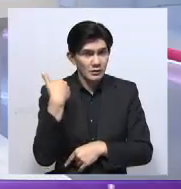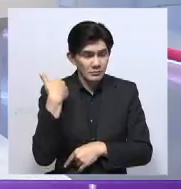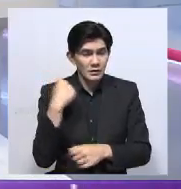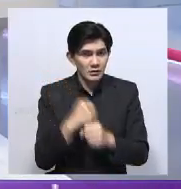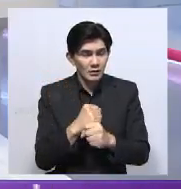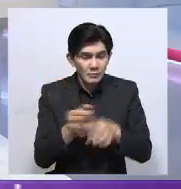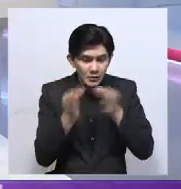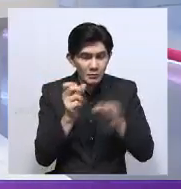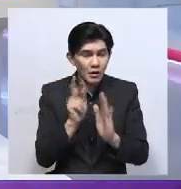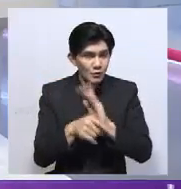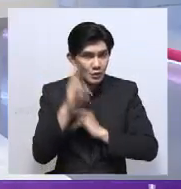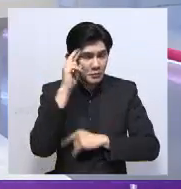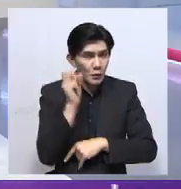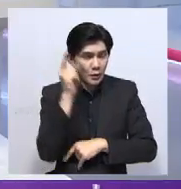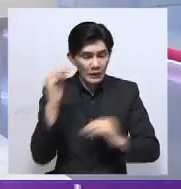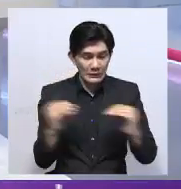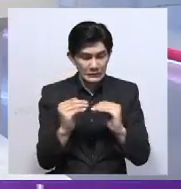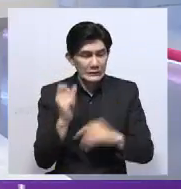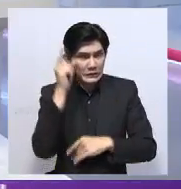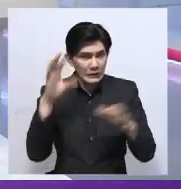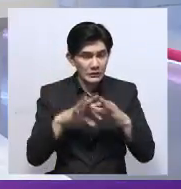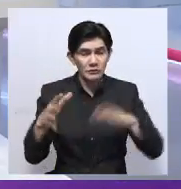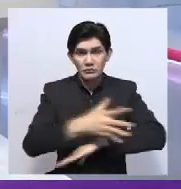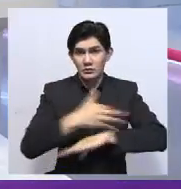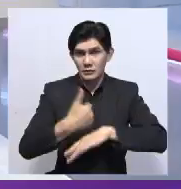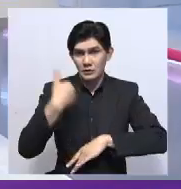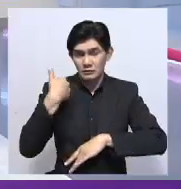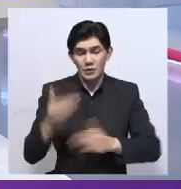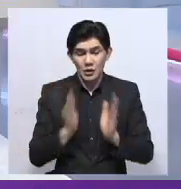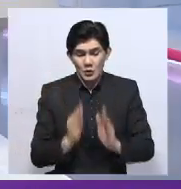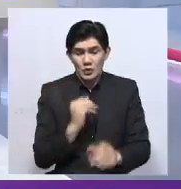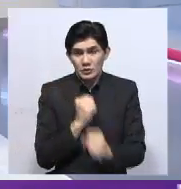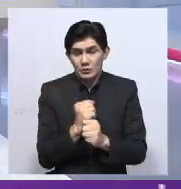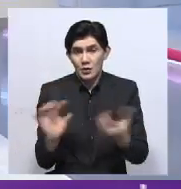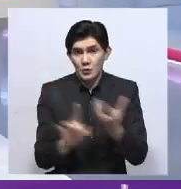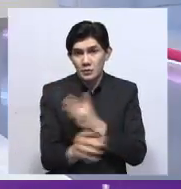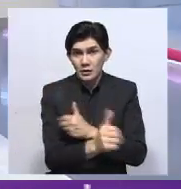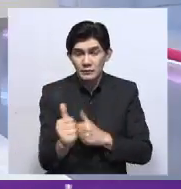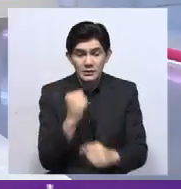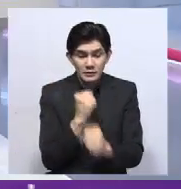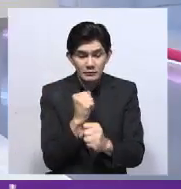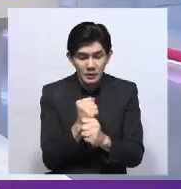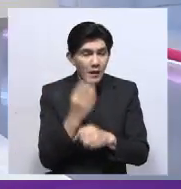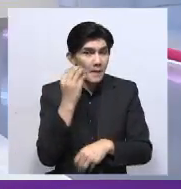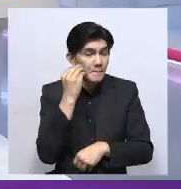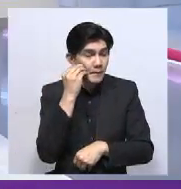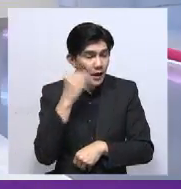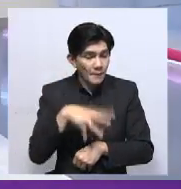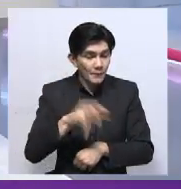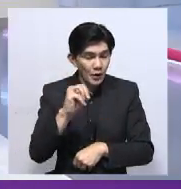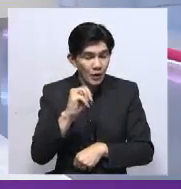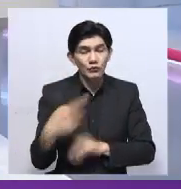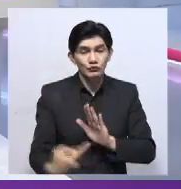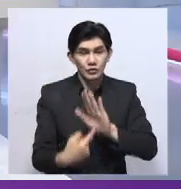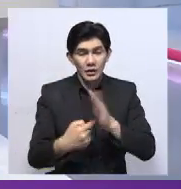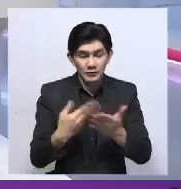การสร้างความรู้ความเข้าใจเกี่ยวกับสิทธิและความเข้าใจทางการเมืองสร้างพลเมืองที่มีคุณภาพผ่านการทำงานของหมู่บ้านต้นแบบไม่